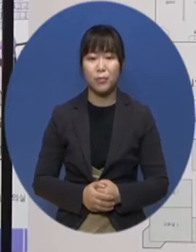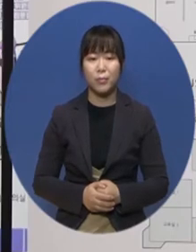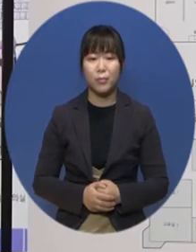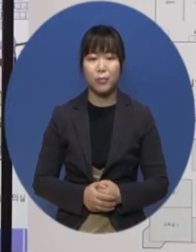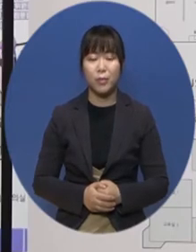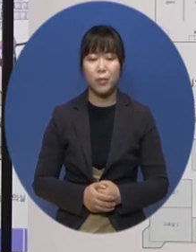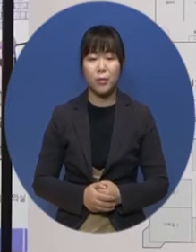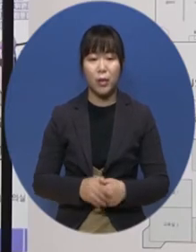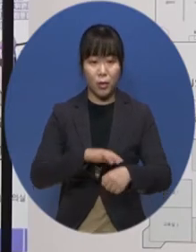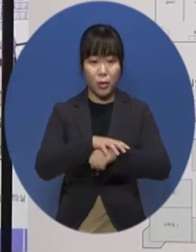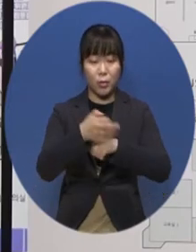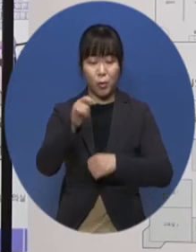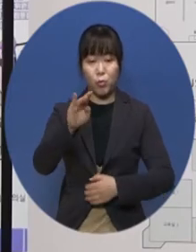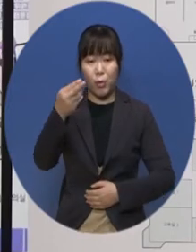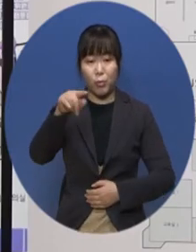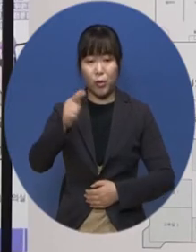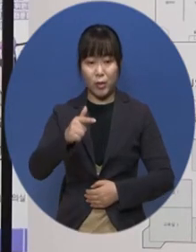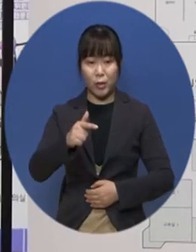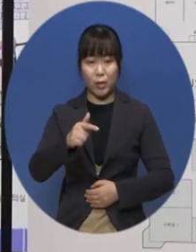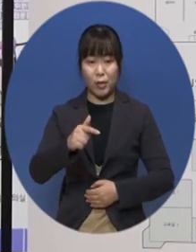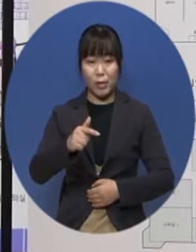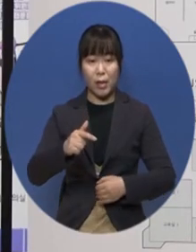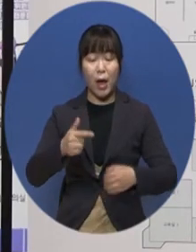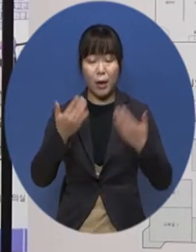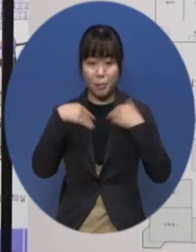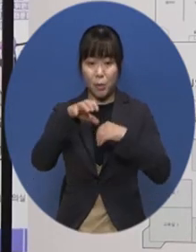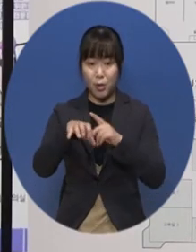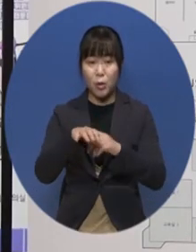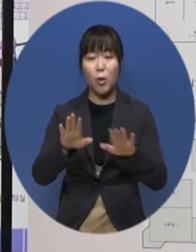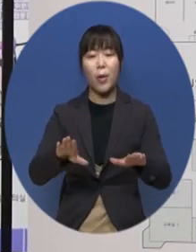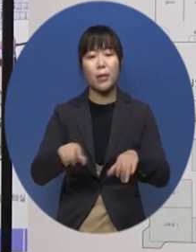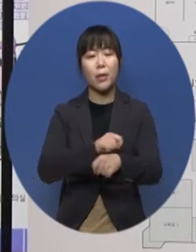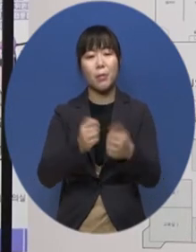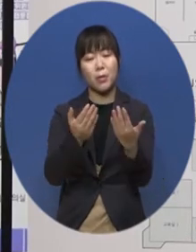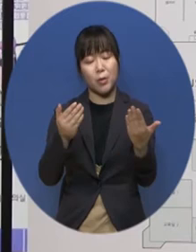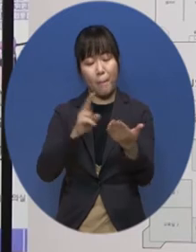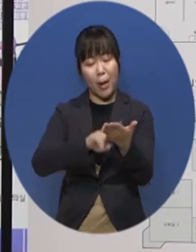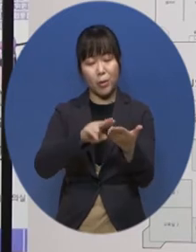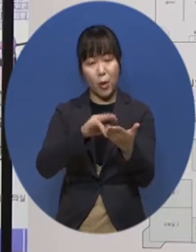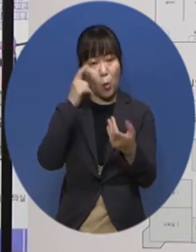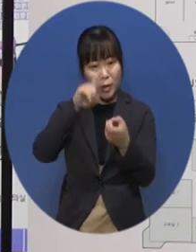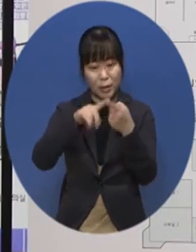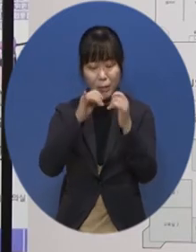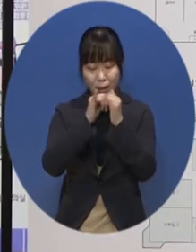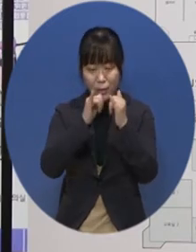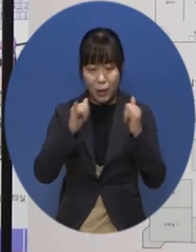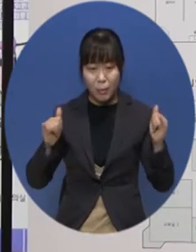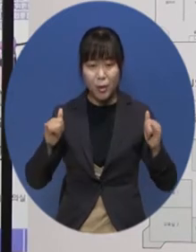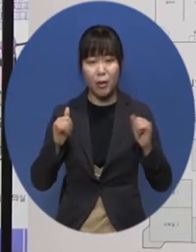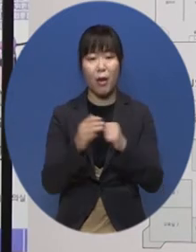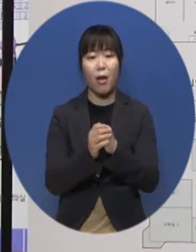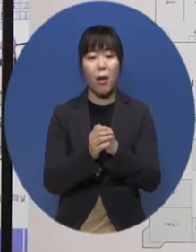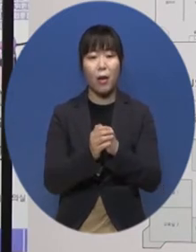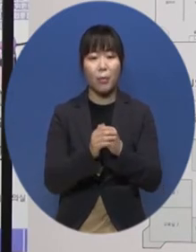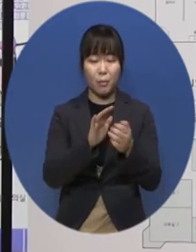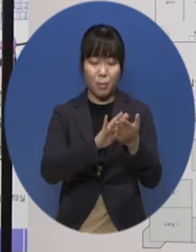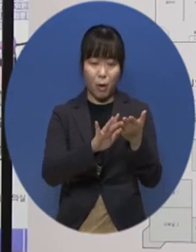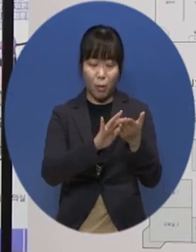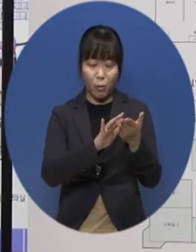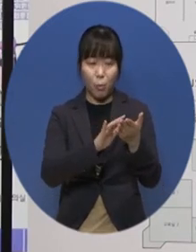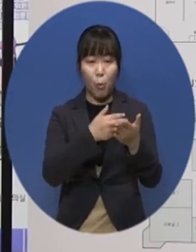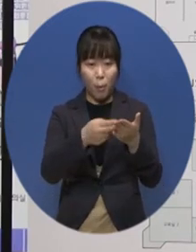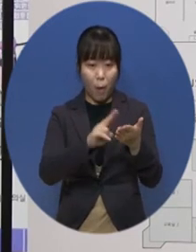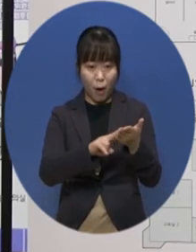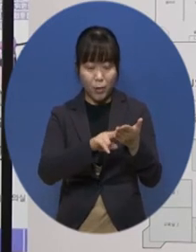글로벌 웹툰 캠퍼스는 이번 특별전을 계기로 만화에 관심 있는 지역민들에게 웹툰 교육과 체험